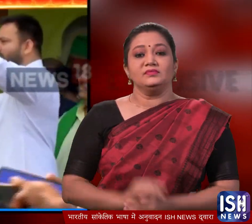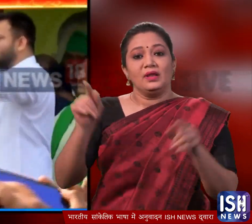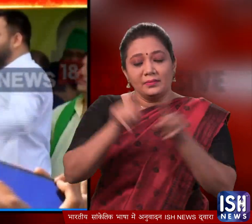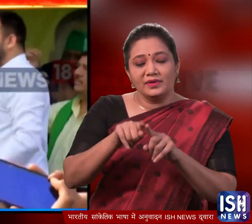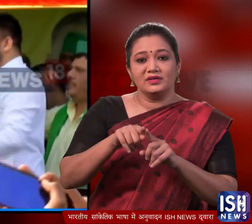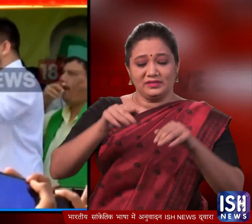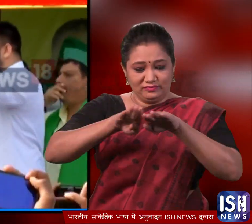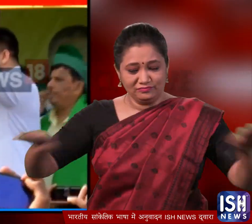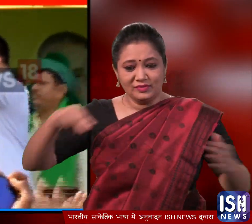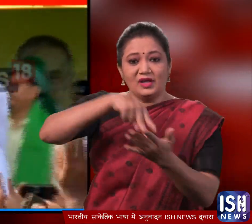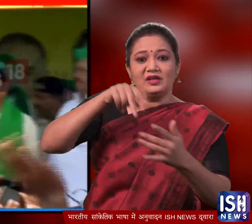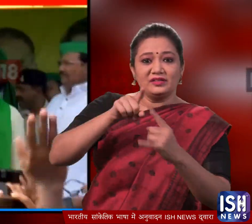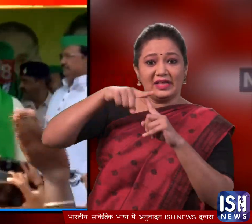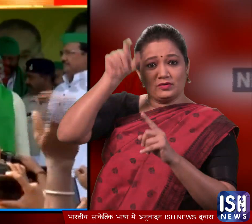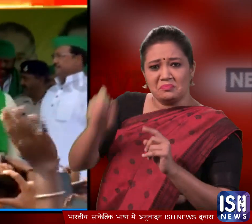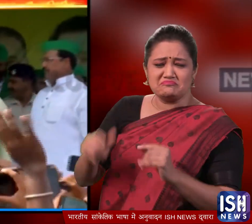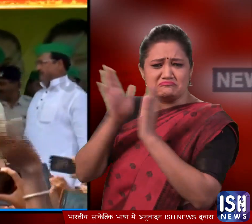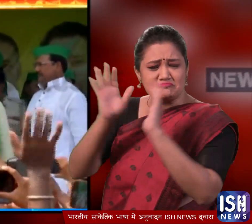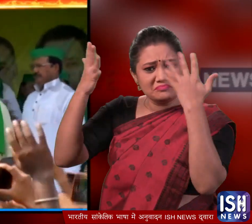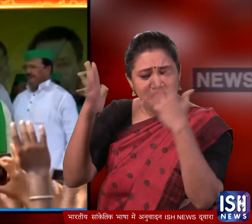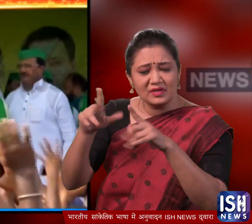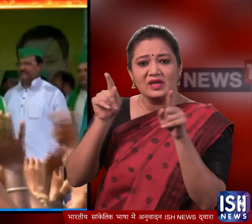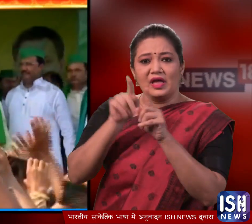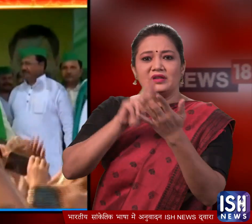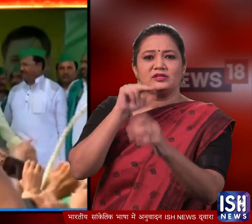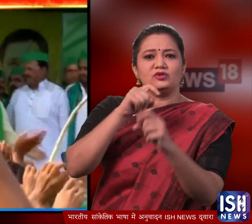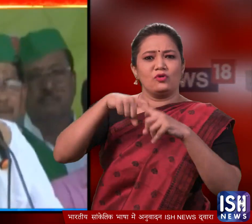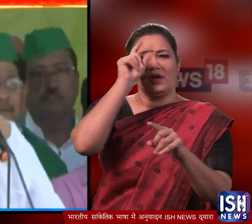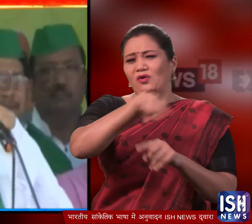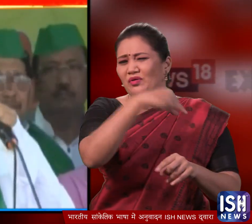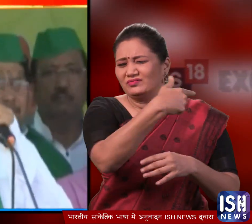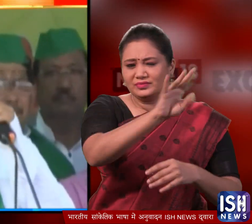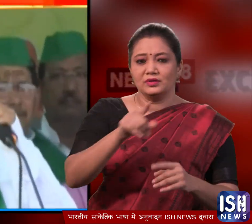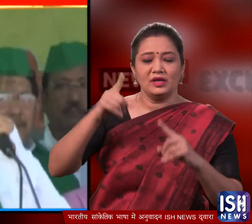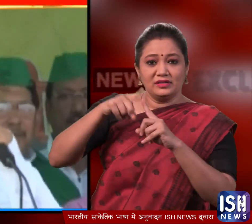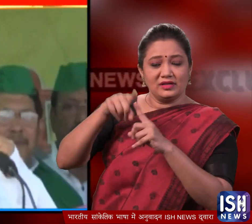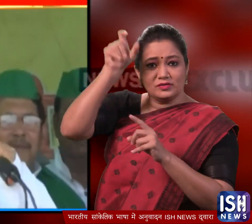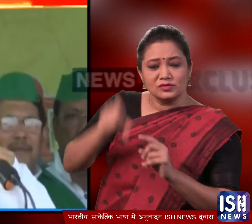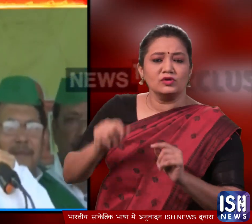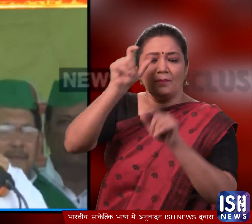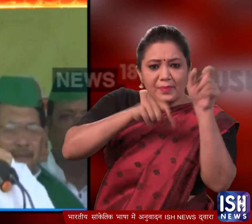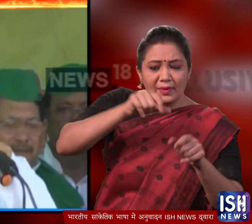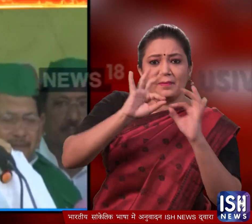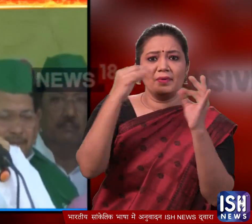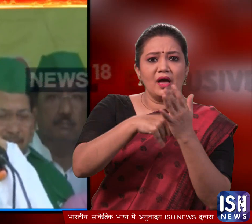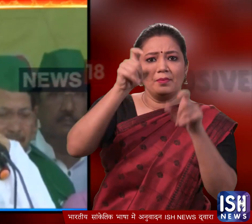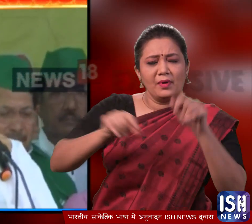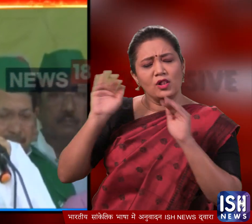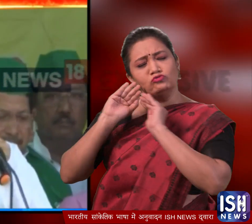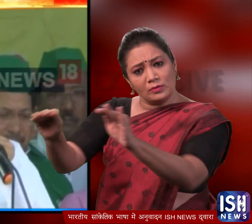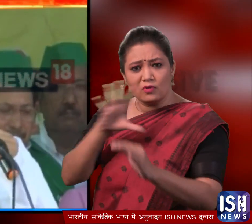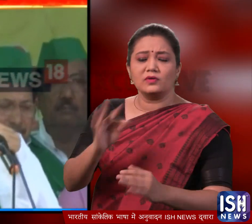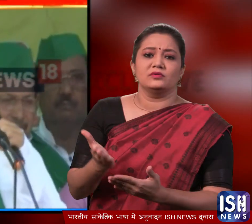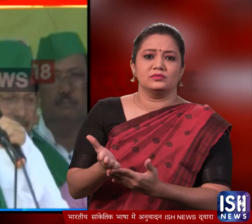यही नहीं, उन्होंने मंच से तेजस्वी की तारीफ करते हुए नीतीश कुमार पर हमला बोला। तेजस्वी यादव को बिहार की जनता ने मुख्यमंत्री बना दिया